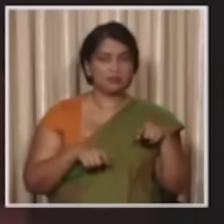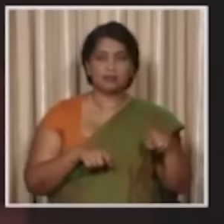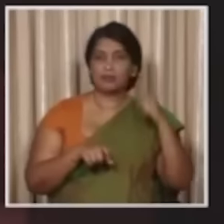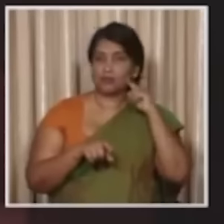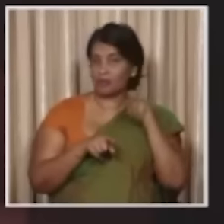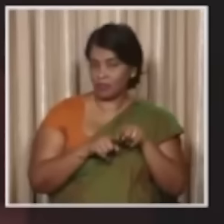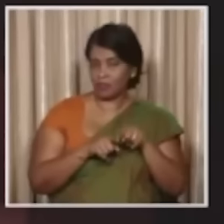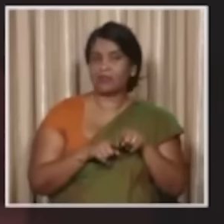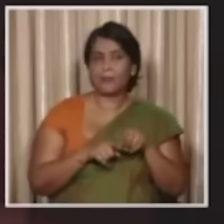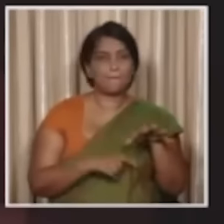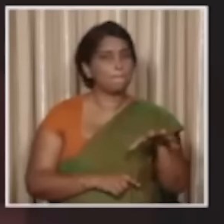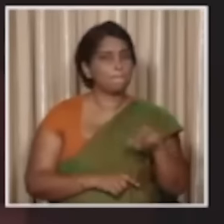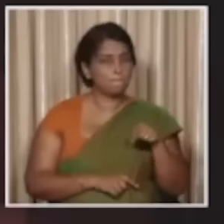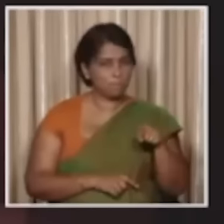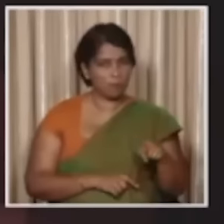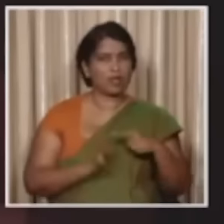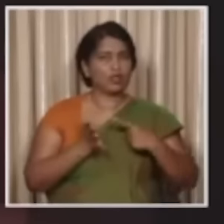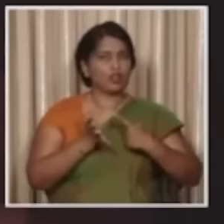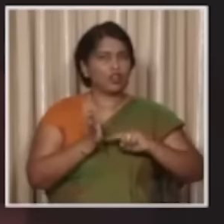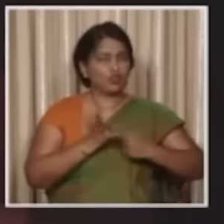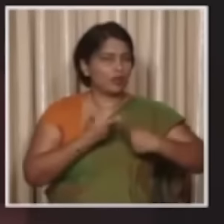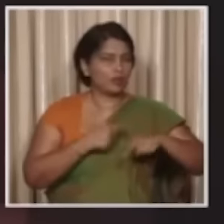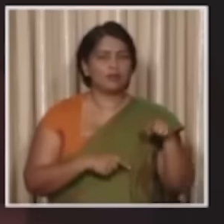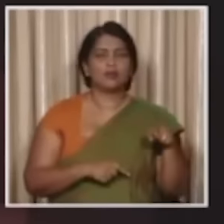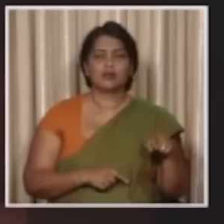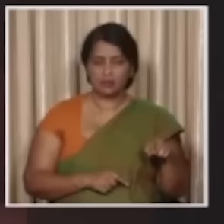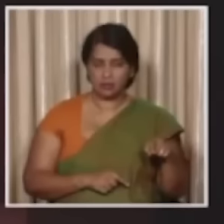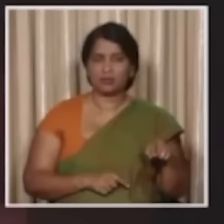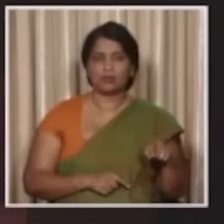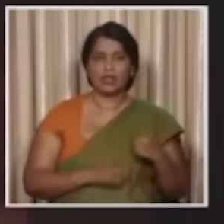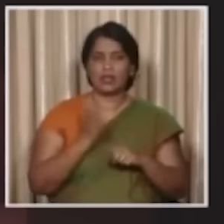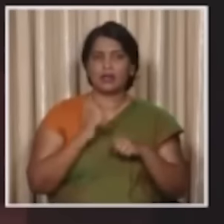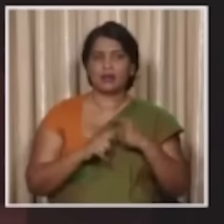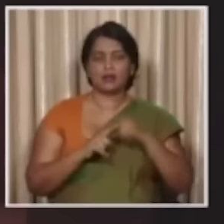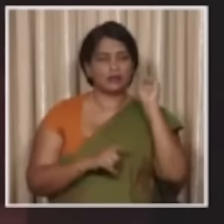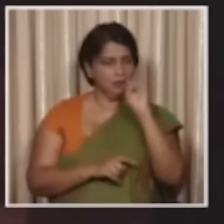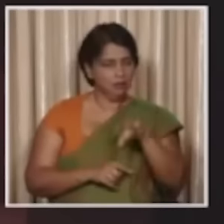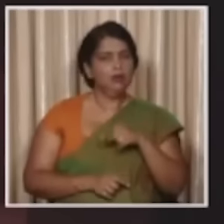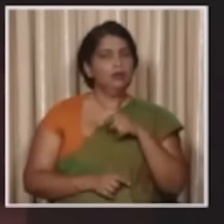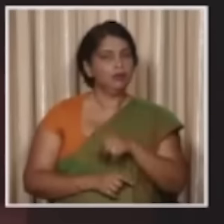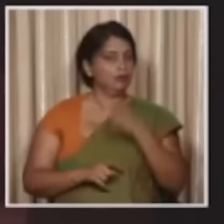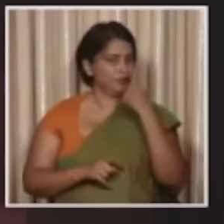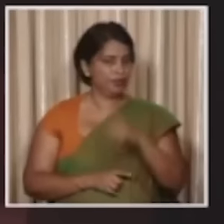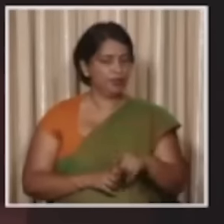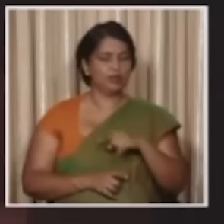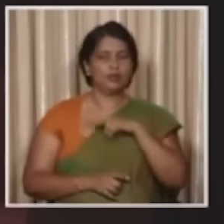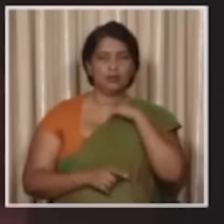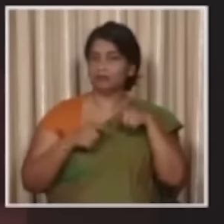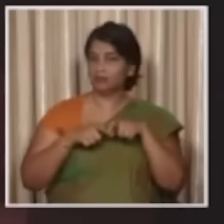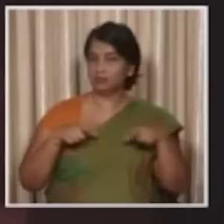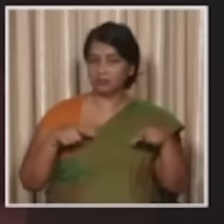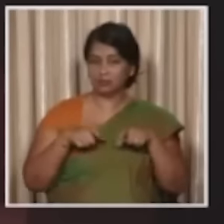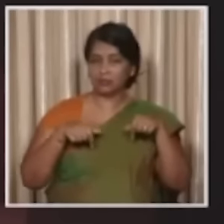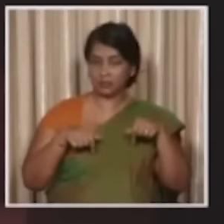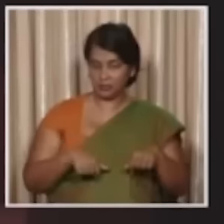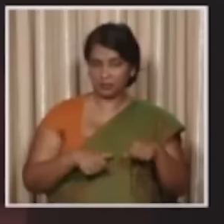සඳහා භාවිතා කරනු ලබන අමුද්‍රව්‍ය මත බදු පැනවීමයි මේ නිසා සනීපාරක්ෂක තුවා මේ වන